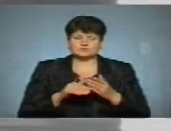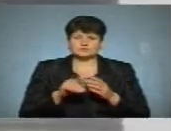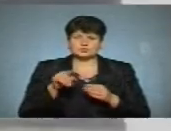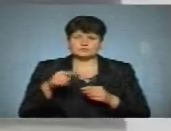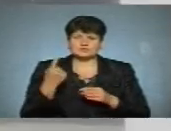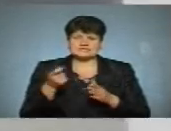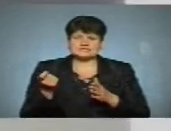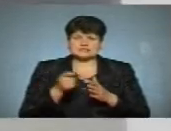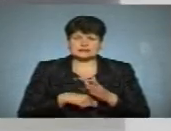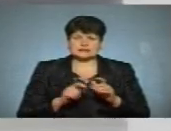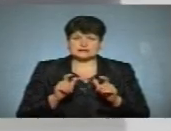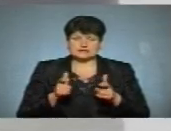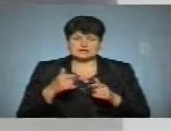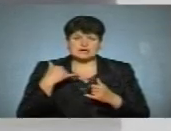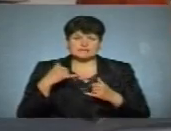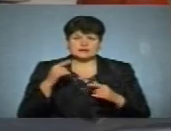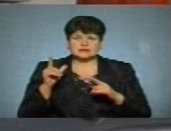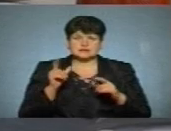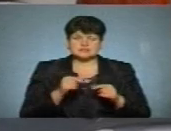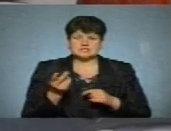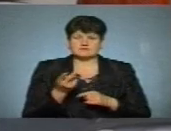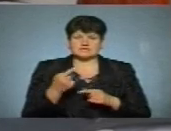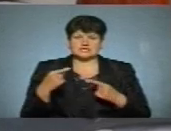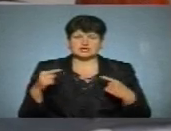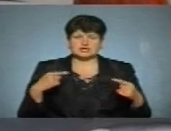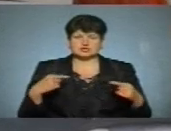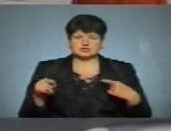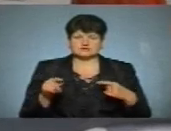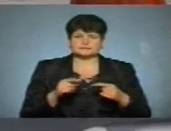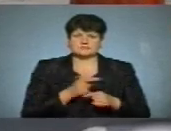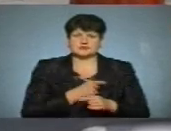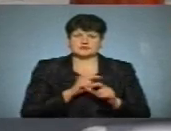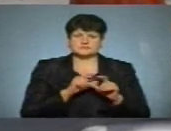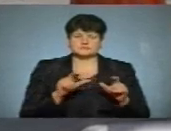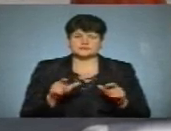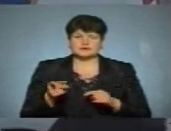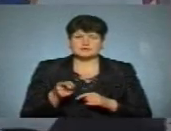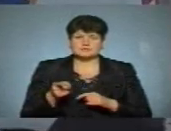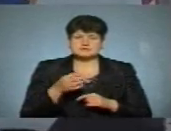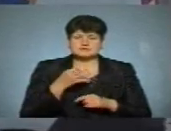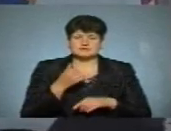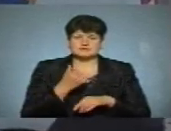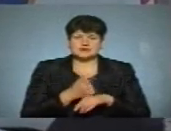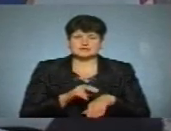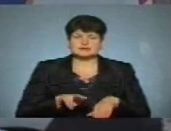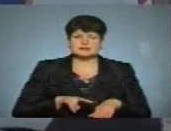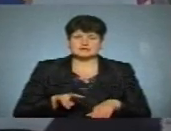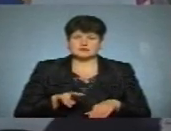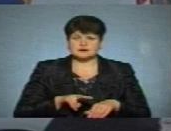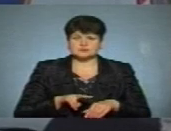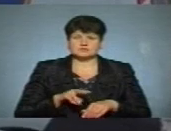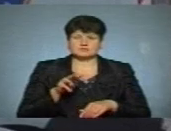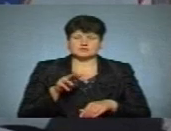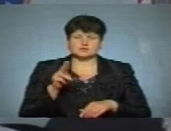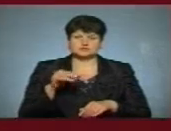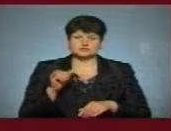1 закрита на карантин, на виклики їздять медики двох інших підстанцій Тернополя, розповів генеральний директор Центру екстреної медичної допомоги